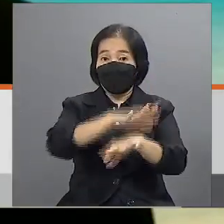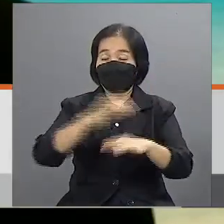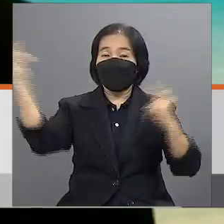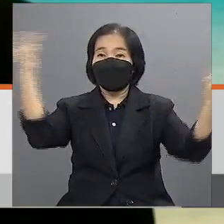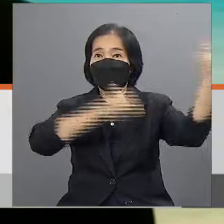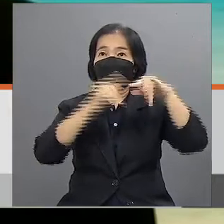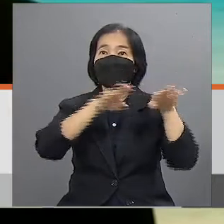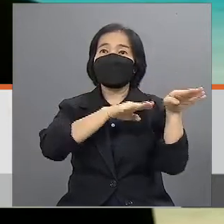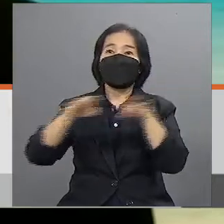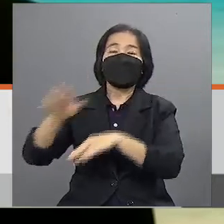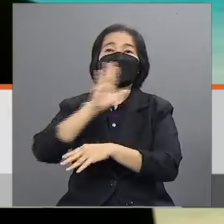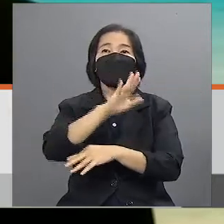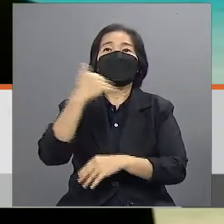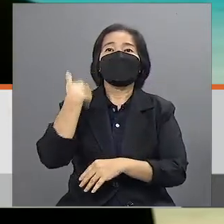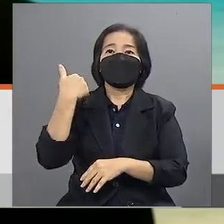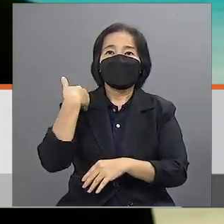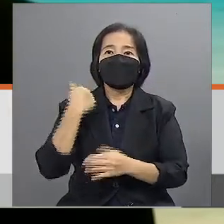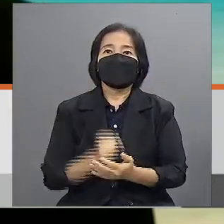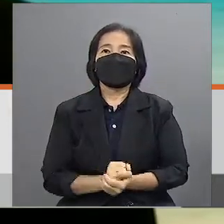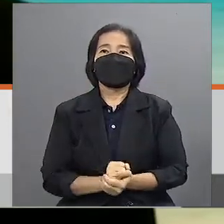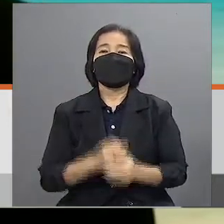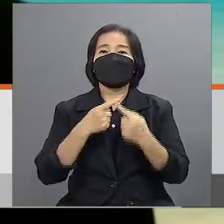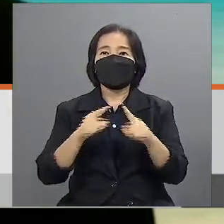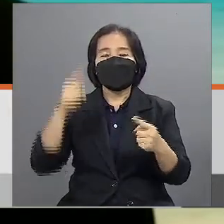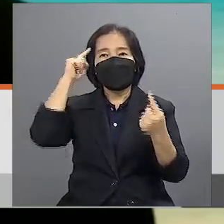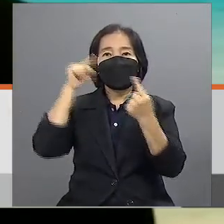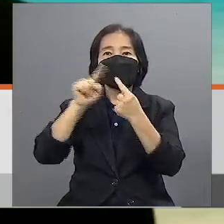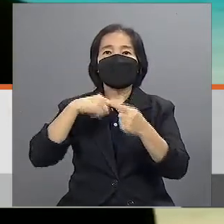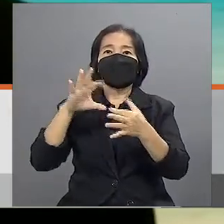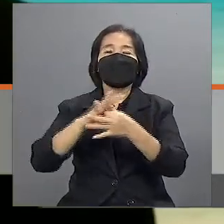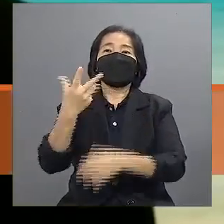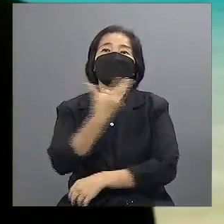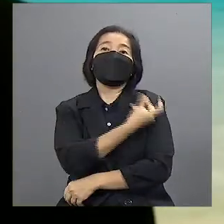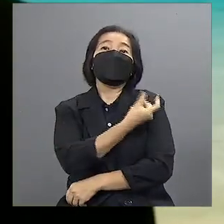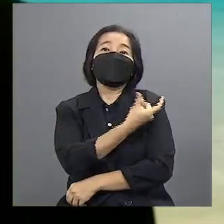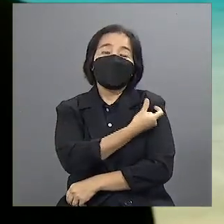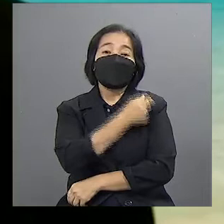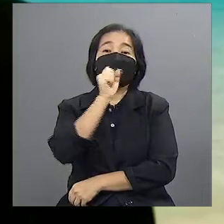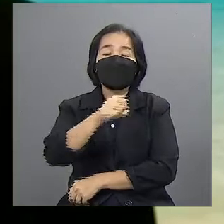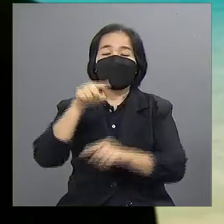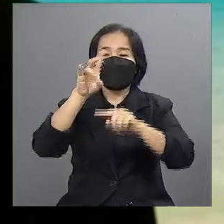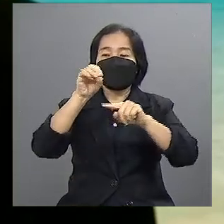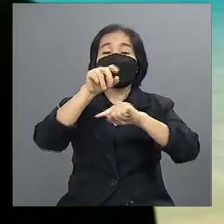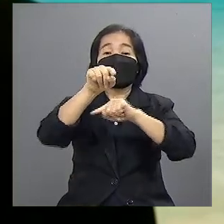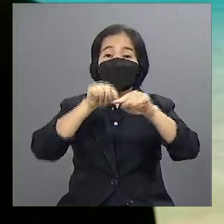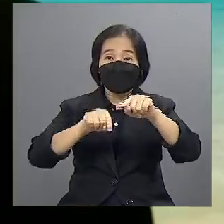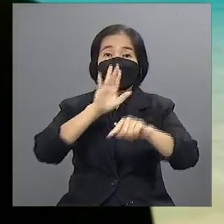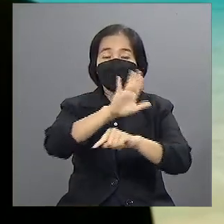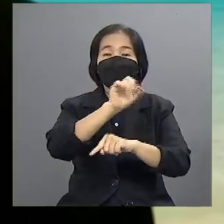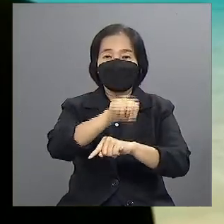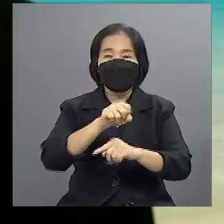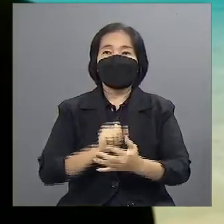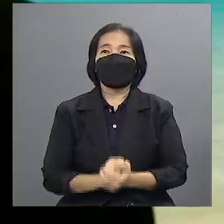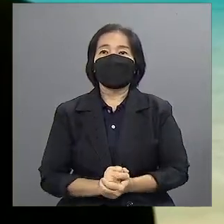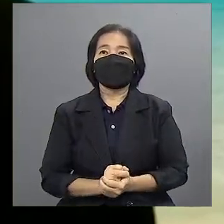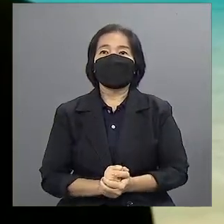ที่ต่ โดยมองเรื่องของการฉดวัคซีนทให้ได้ 70% เพื่สรางภมกัโของกรตานนเป